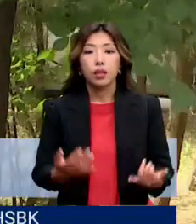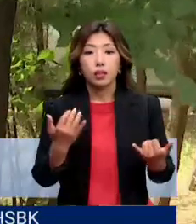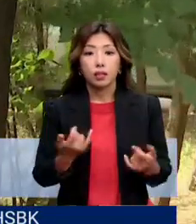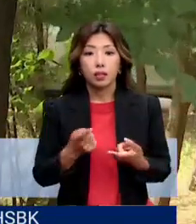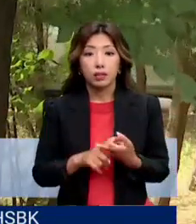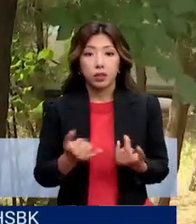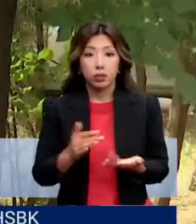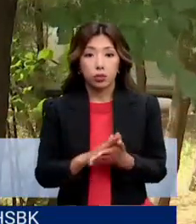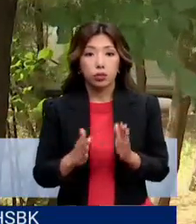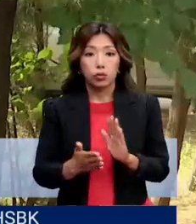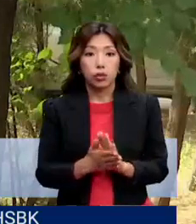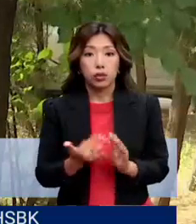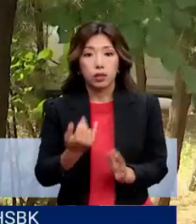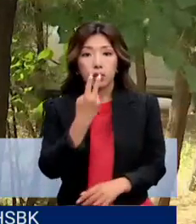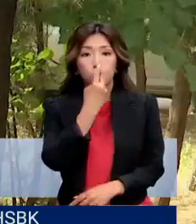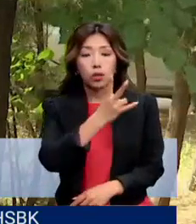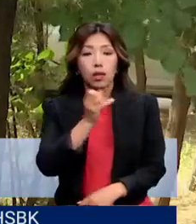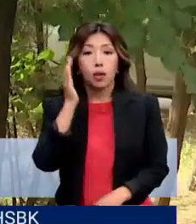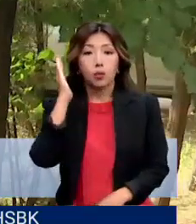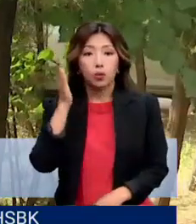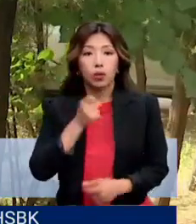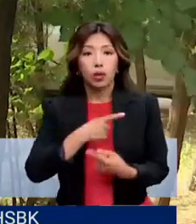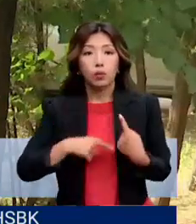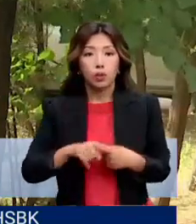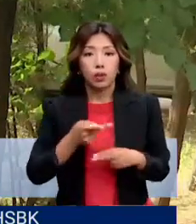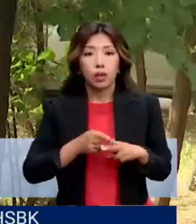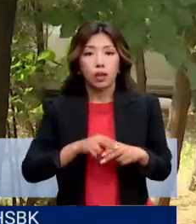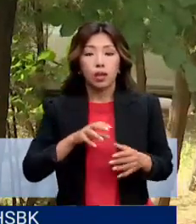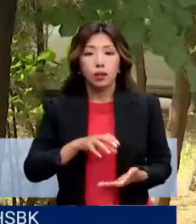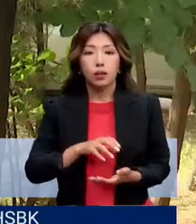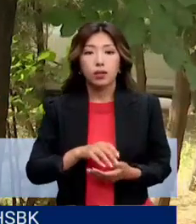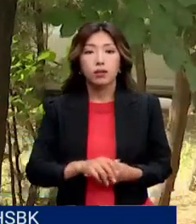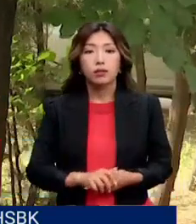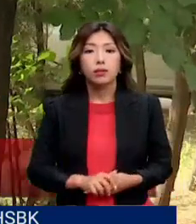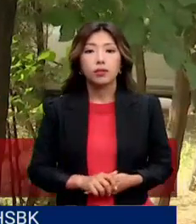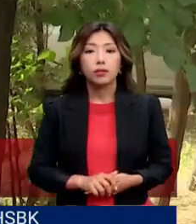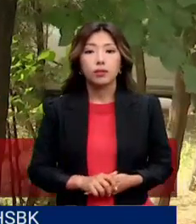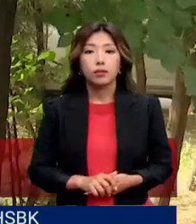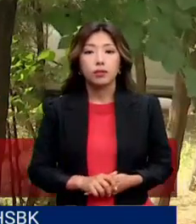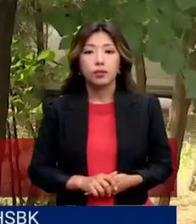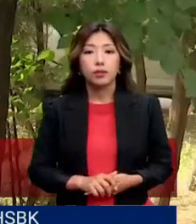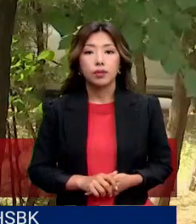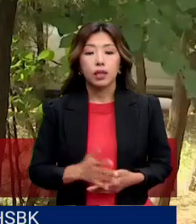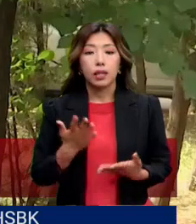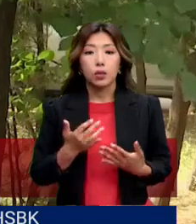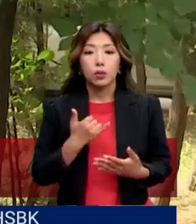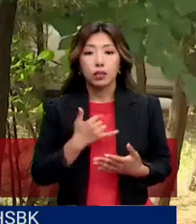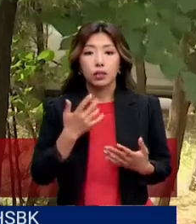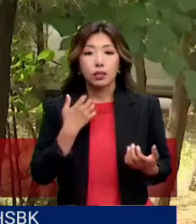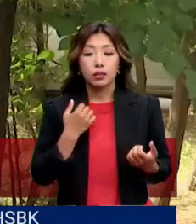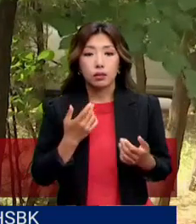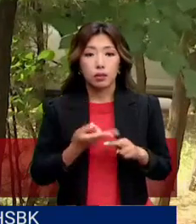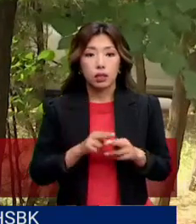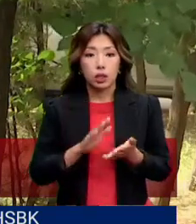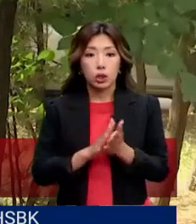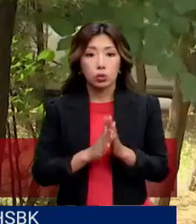из нынешнего положения, если мы смотрим на будущее, и мы просто это переносим на будущее, при более или менее стабильной, спокойной